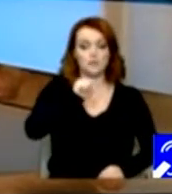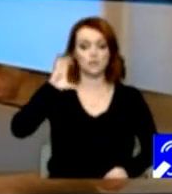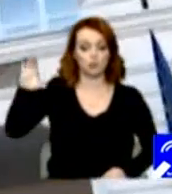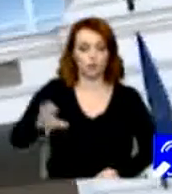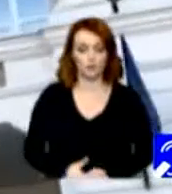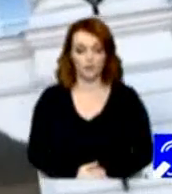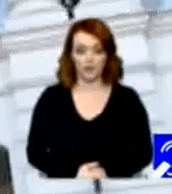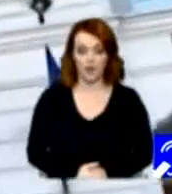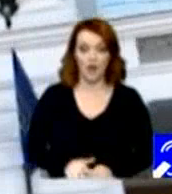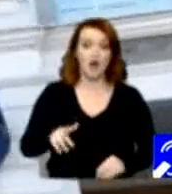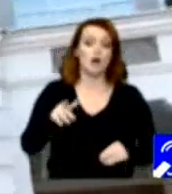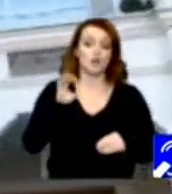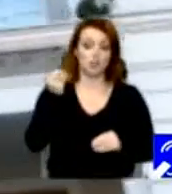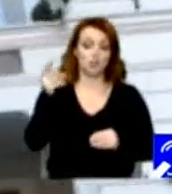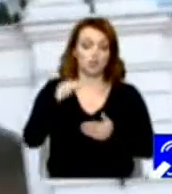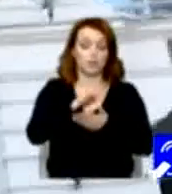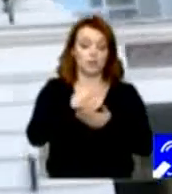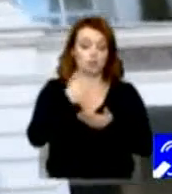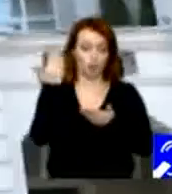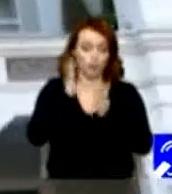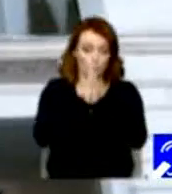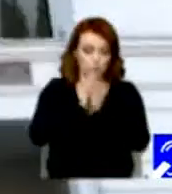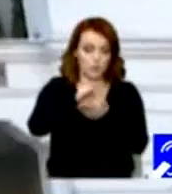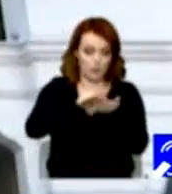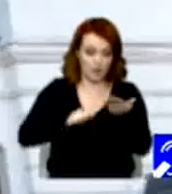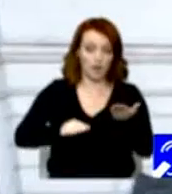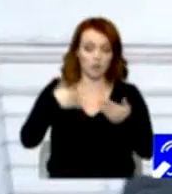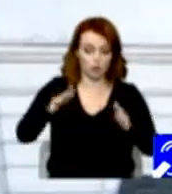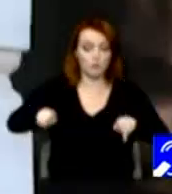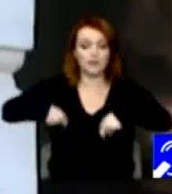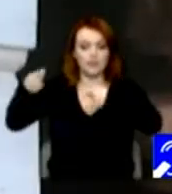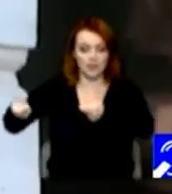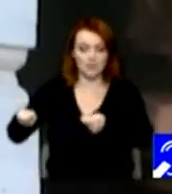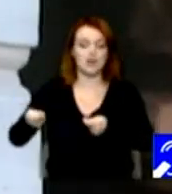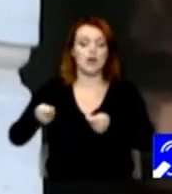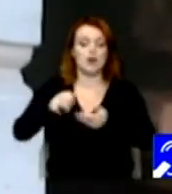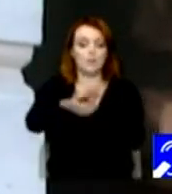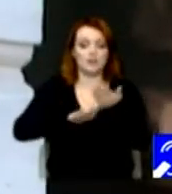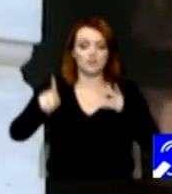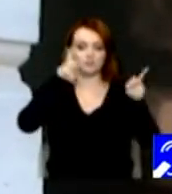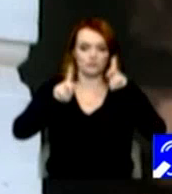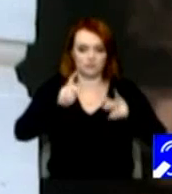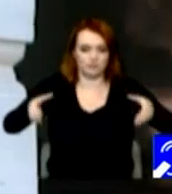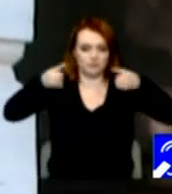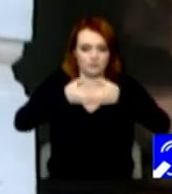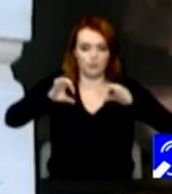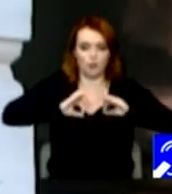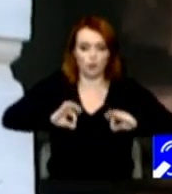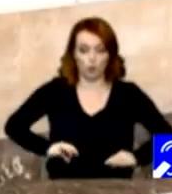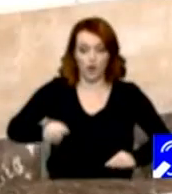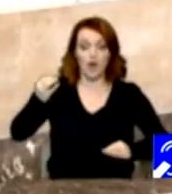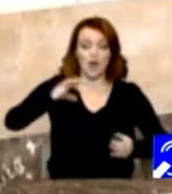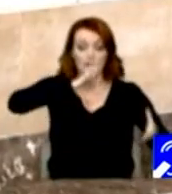stoianoglo o sesizare a și fost transmisă Consiliului superior al procurorilor potrivit șefului statului evaluarea